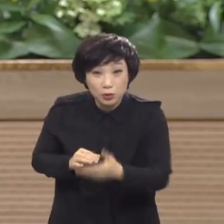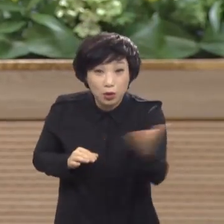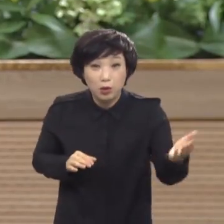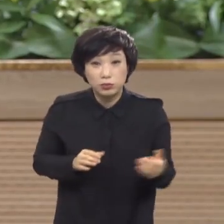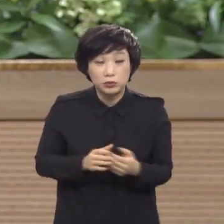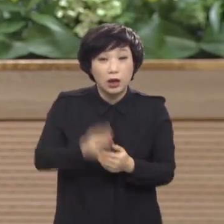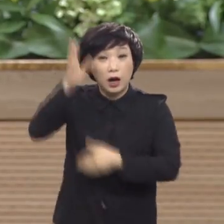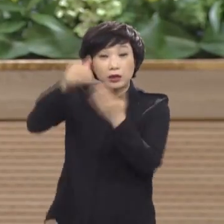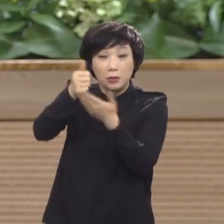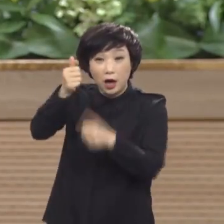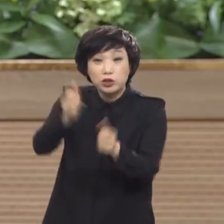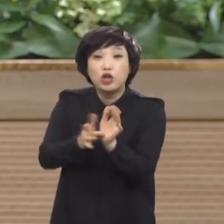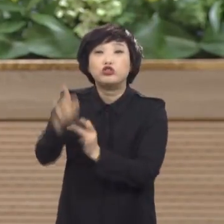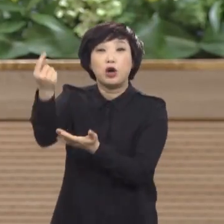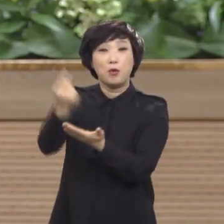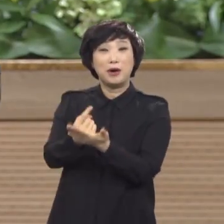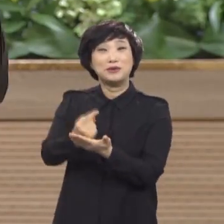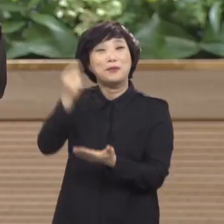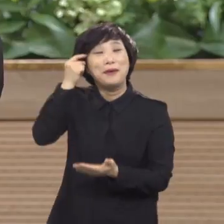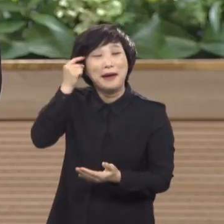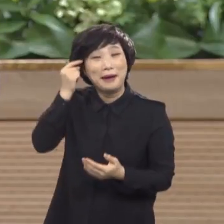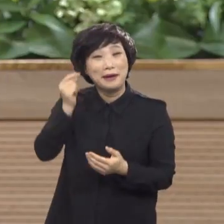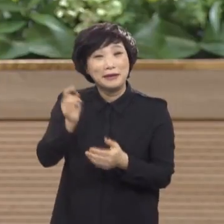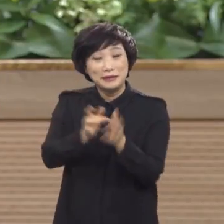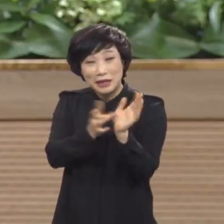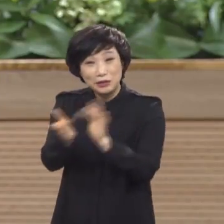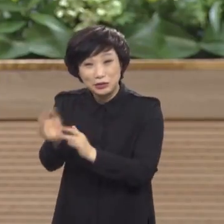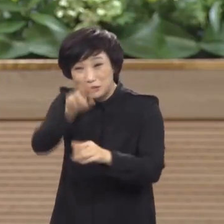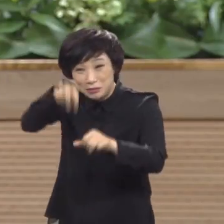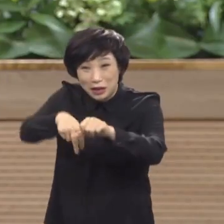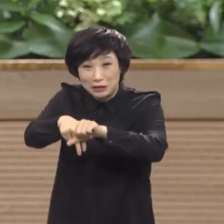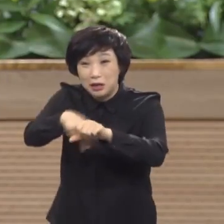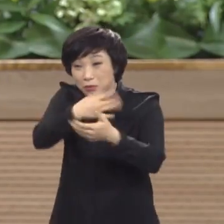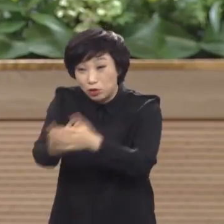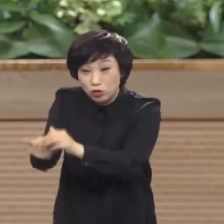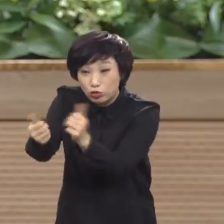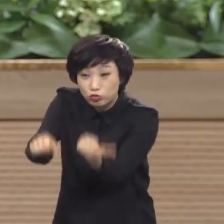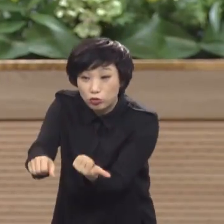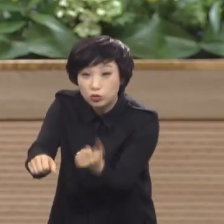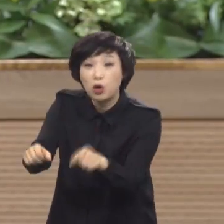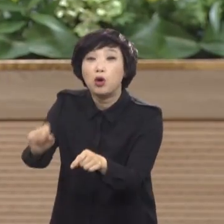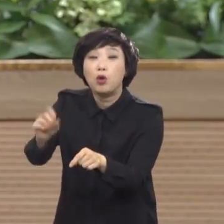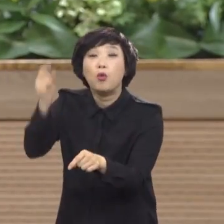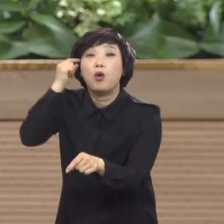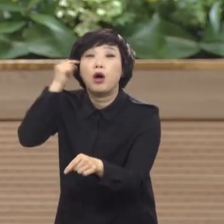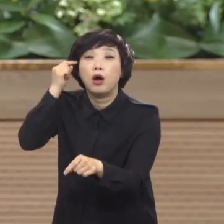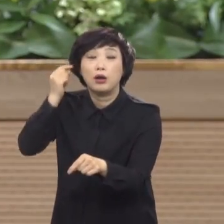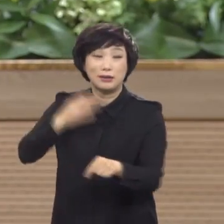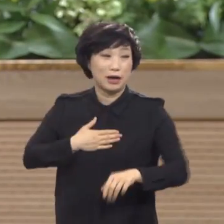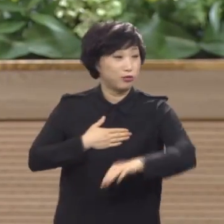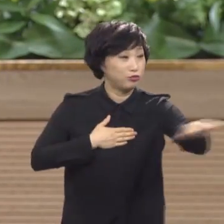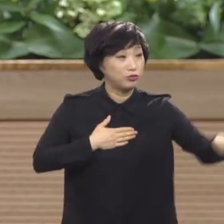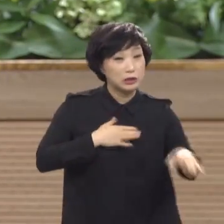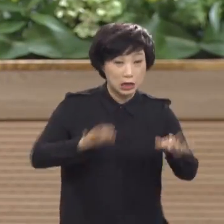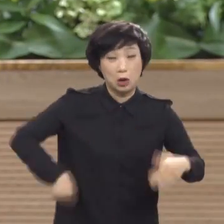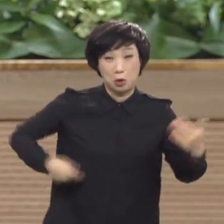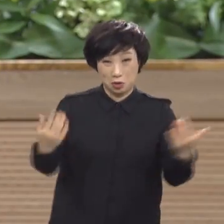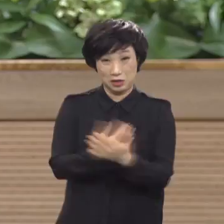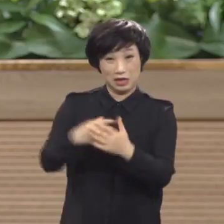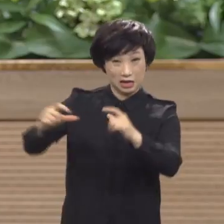그런데 하나님의 아들 예수가 와서 십자가에 피 흘려서 죽으시고 우리 보고